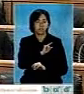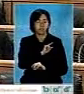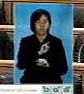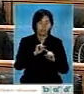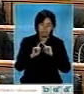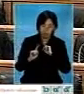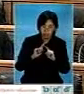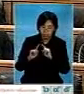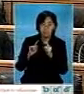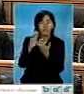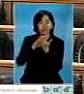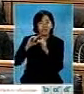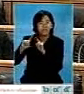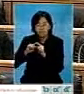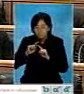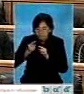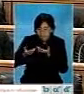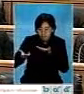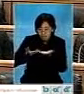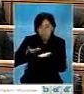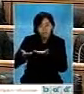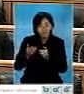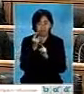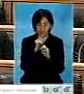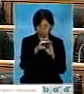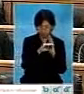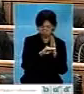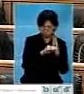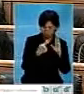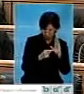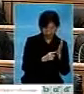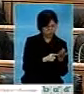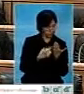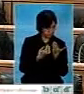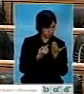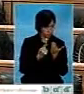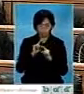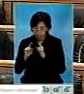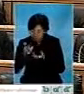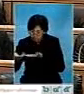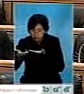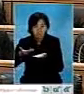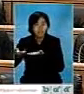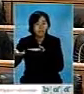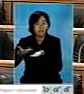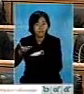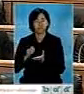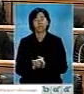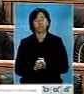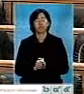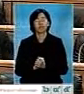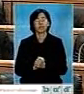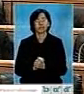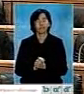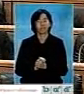ติดต่อกับต่างประเทศหรือเจรจาตามกรอบที่ได้รับไปส่วนความโปร่ง